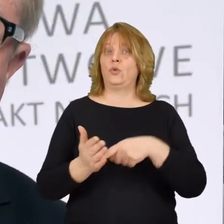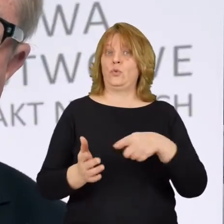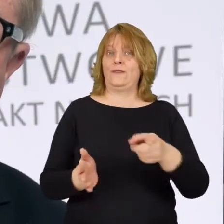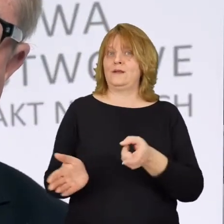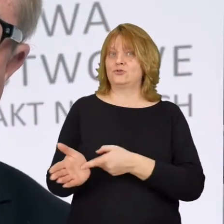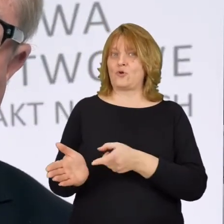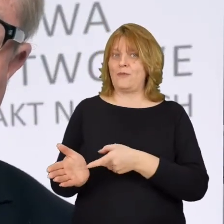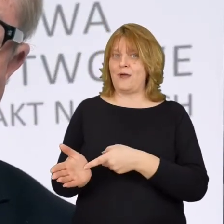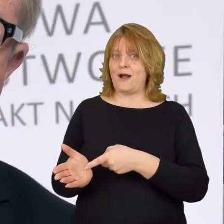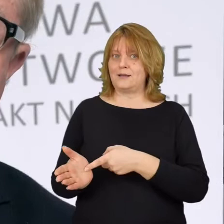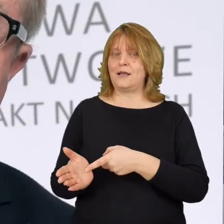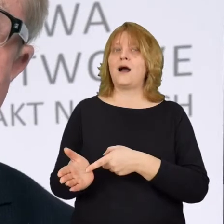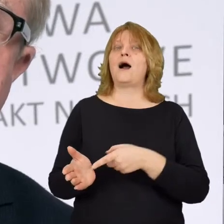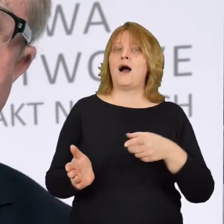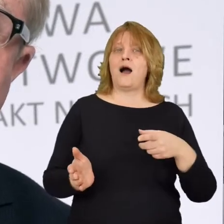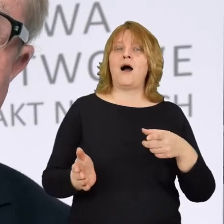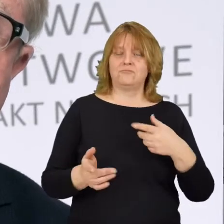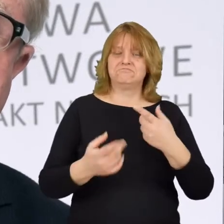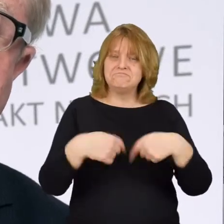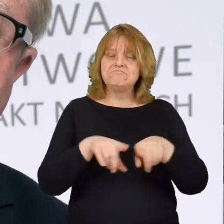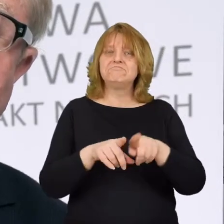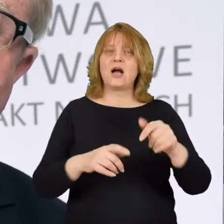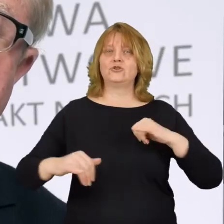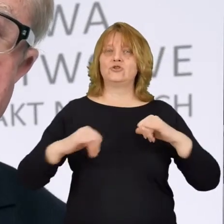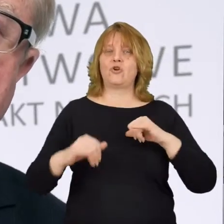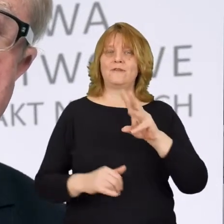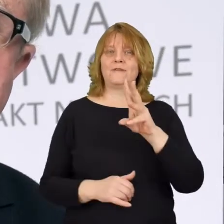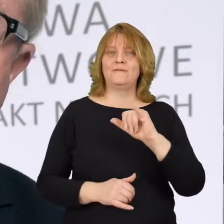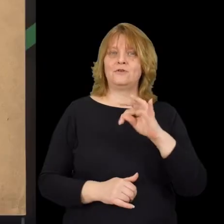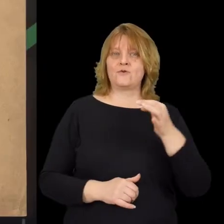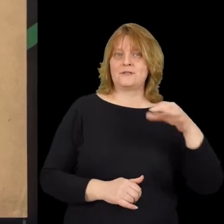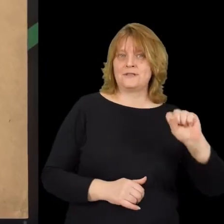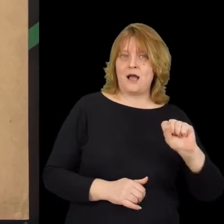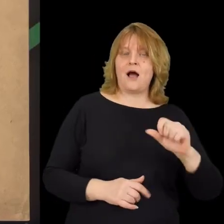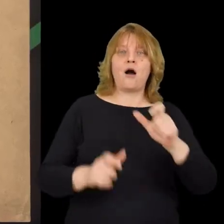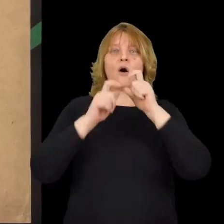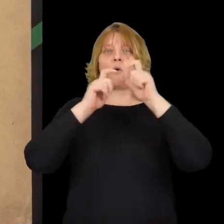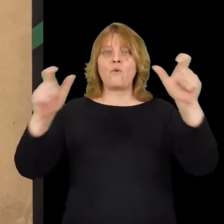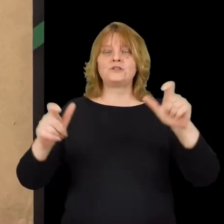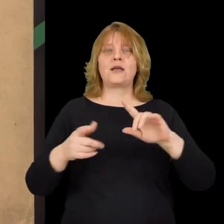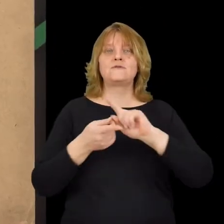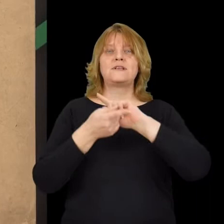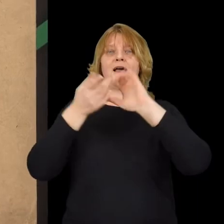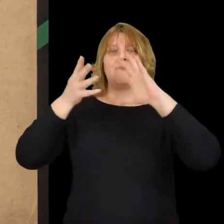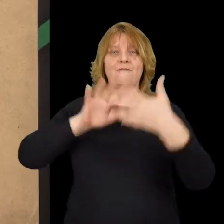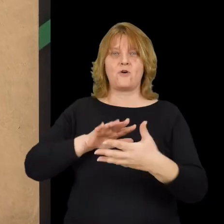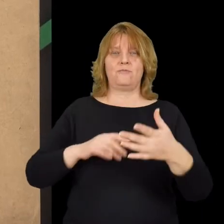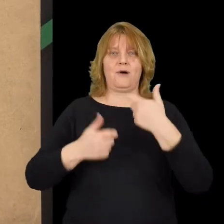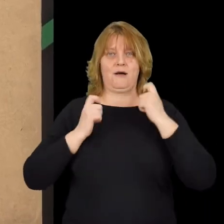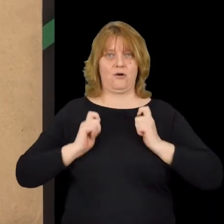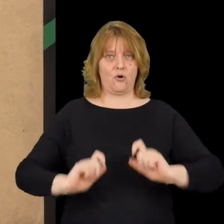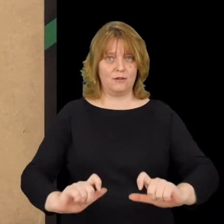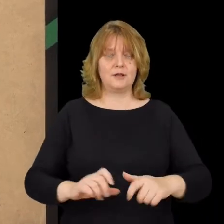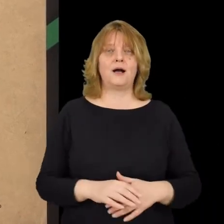tym żądaniom wychodził rząd Wincentego Witosa, ogłaszając reformę rolną. W